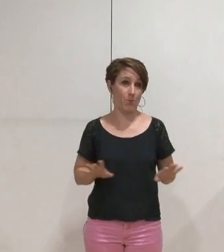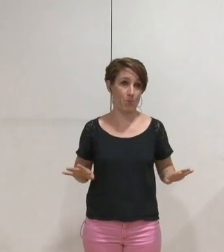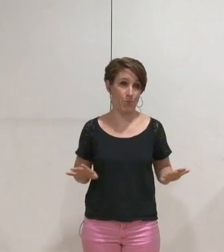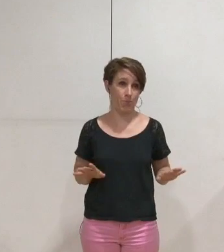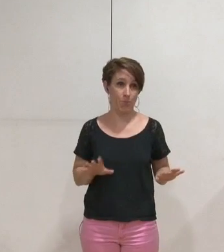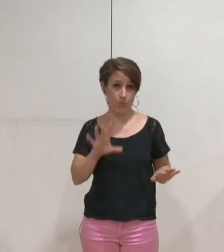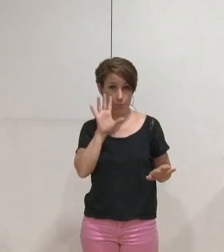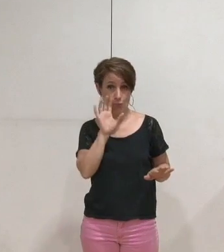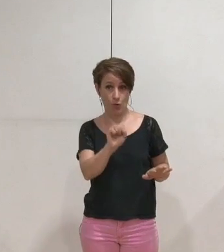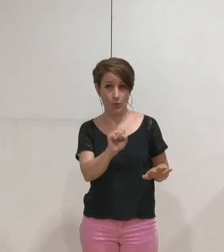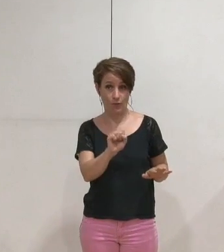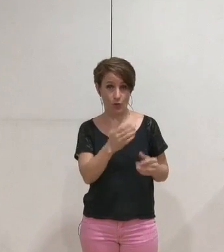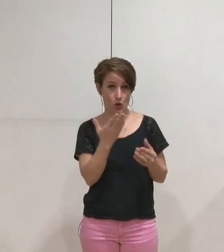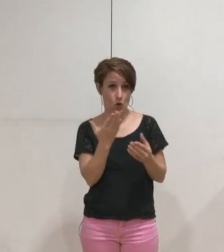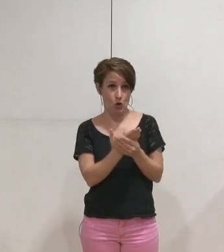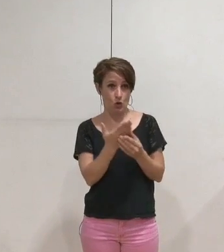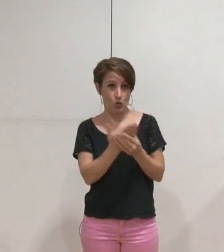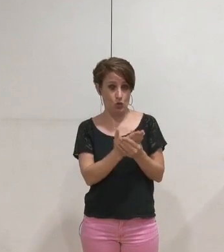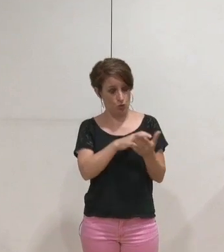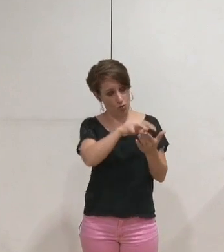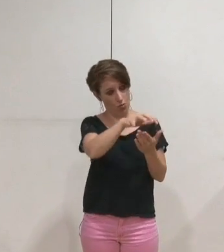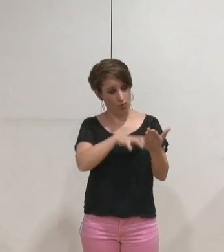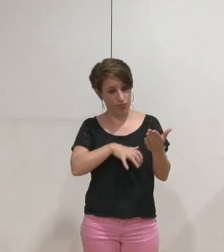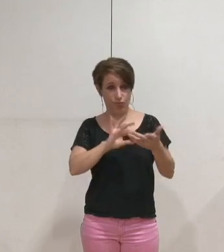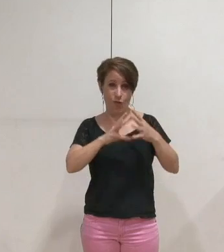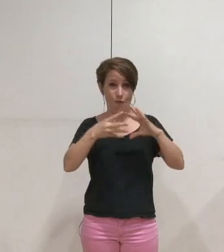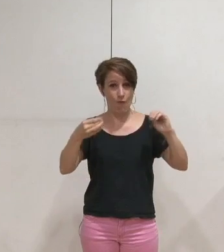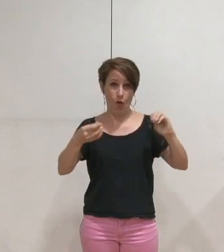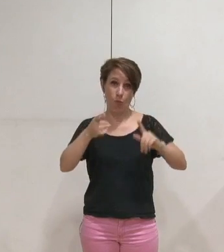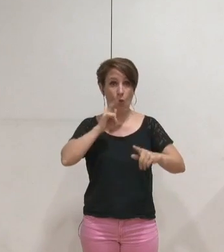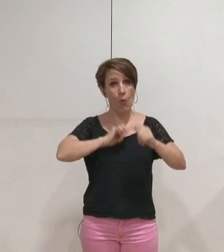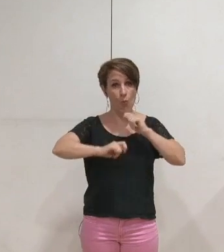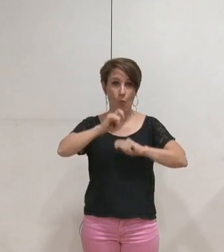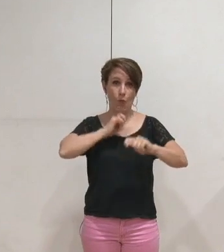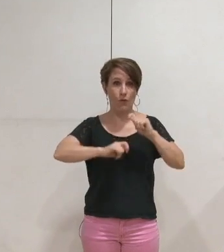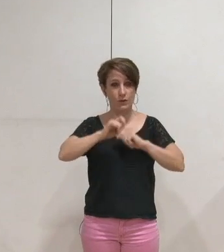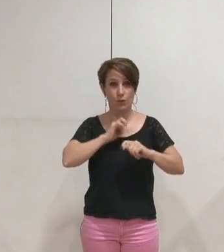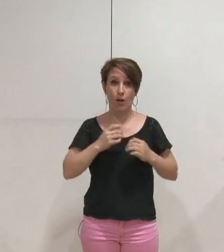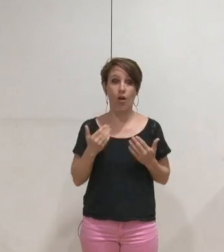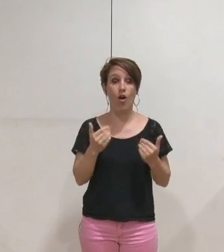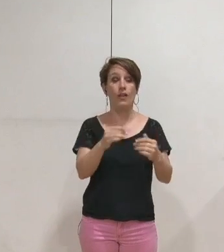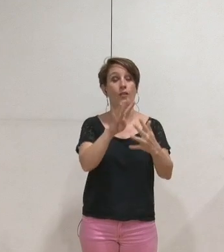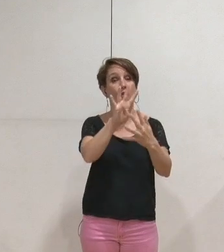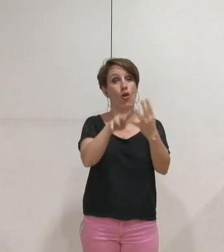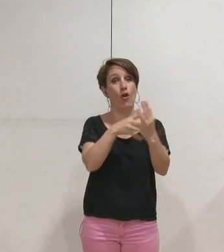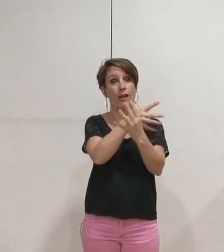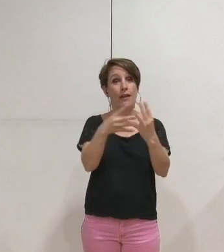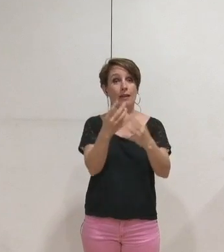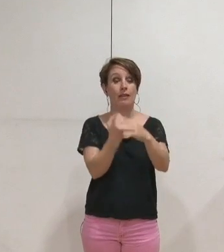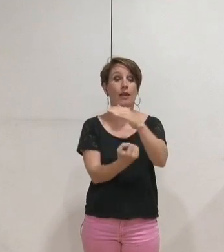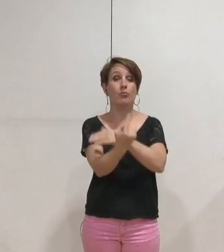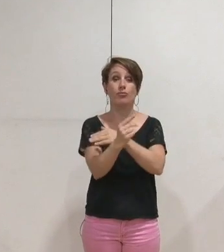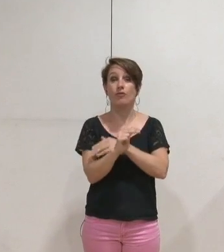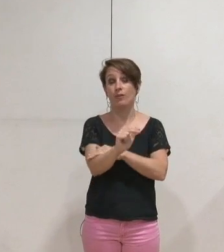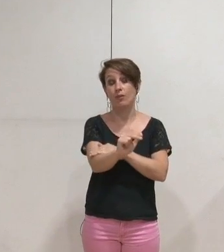encore rédigés sous la forme provisoire dans l'attente de la parution des critères bon il y a pas mal de choses qu'on